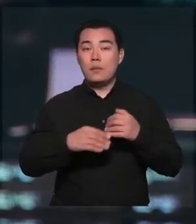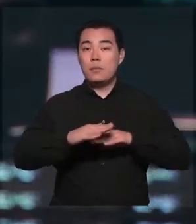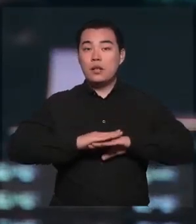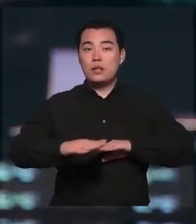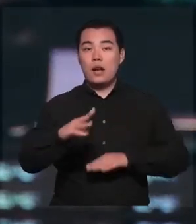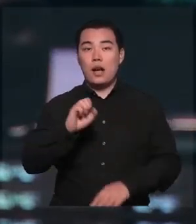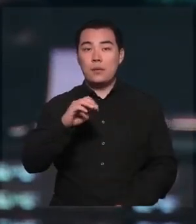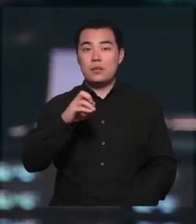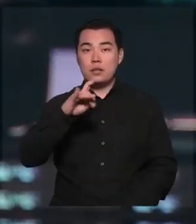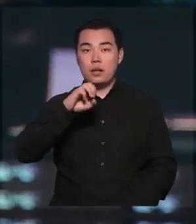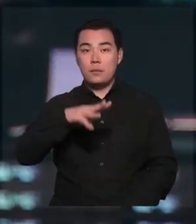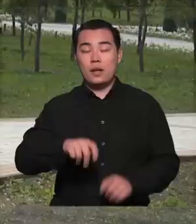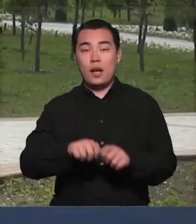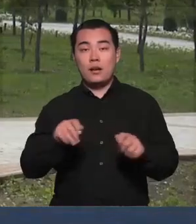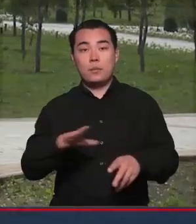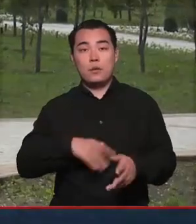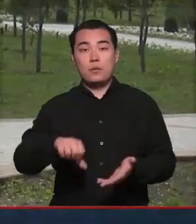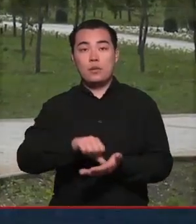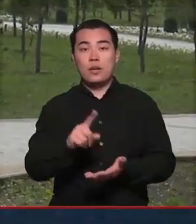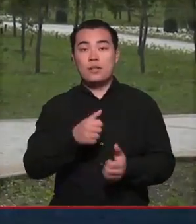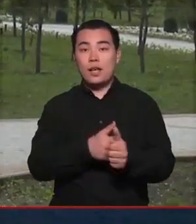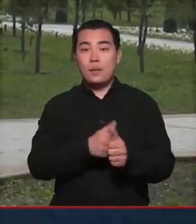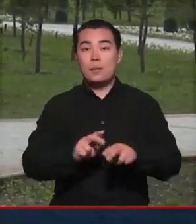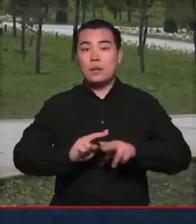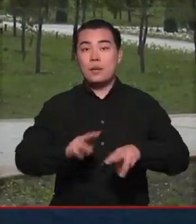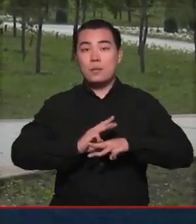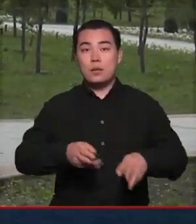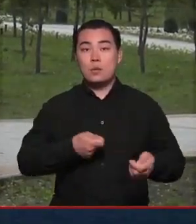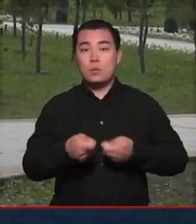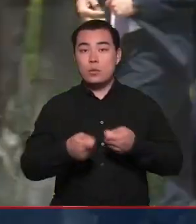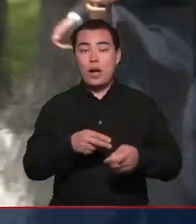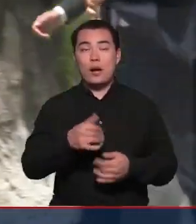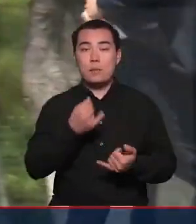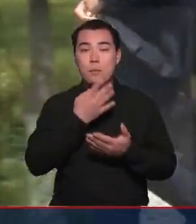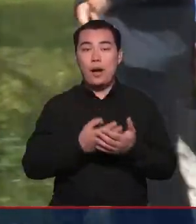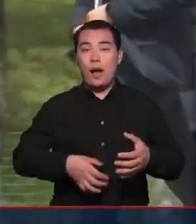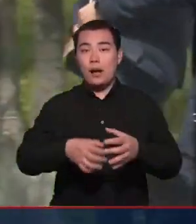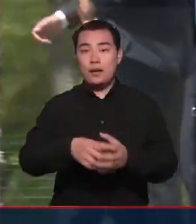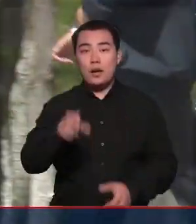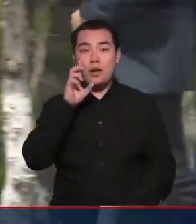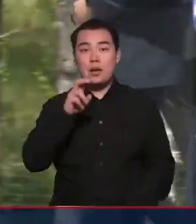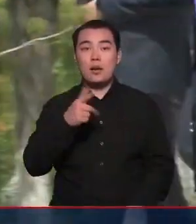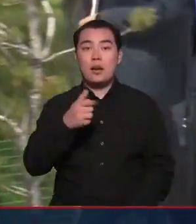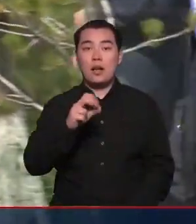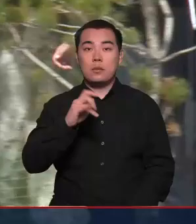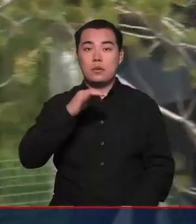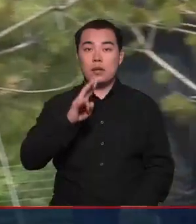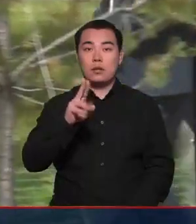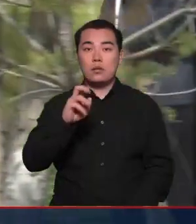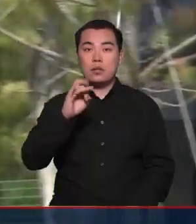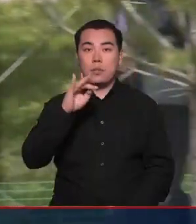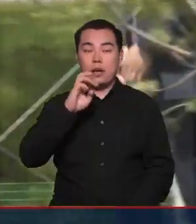Амстердам. Церемония открытия прошла с участием заместителя премьер-министра, руководителя аппарата правительства Галымжана Кушербаева